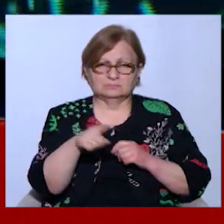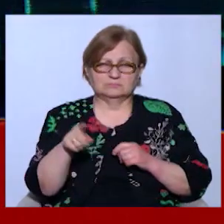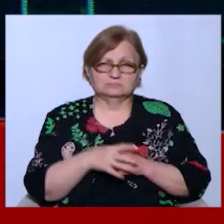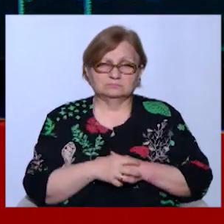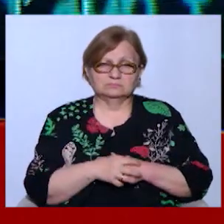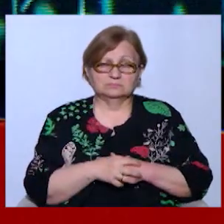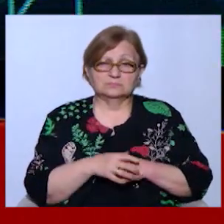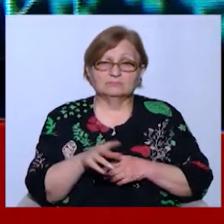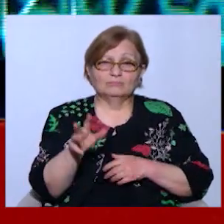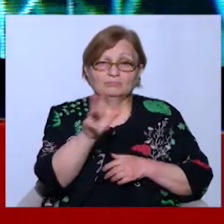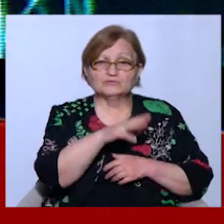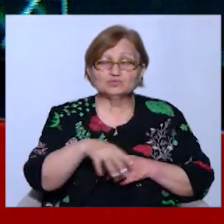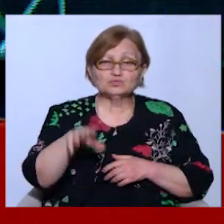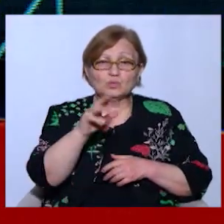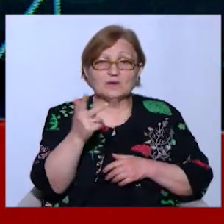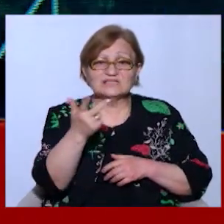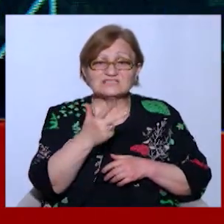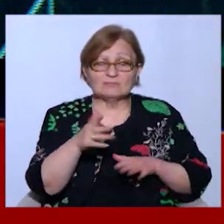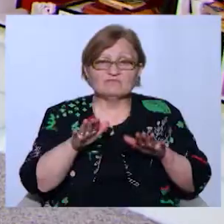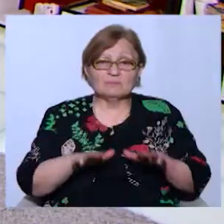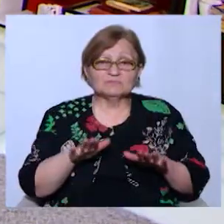ისინი მდებარეობენ წრეწირზე, კი ბატონო.